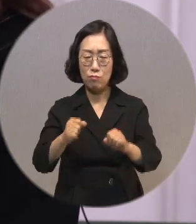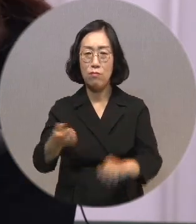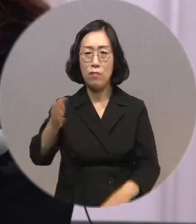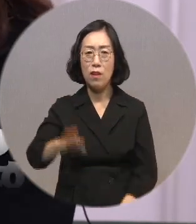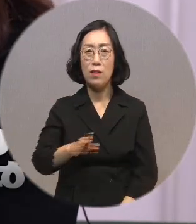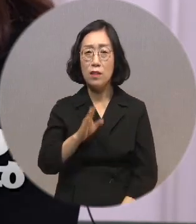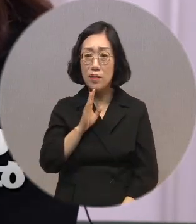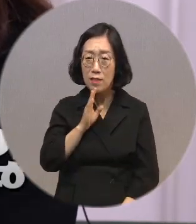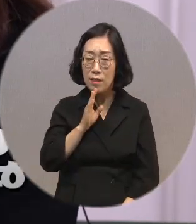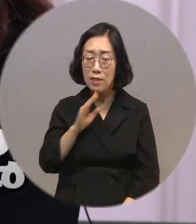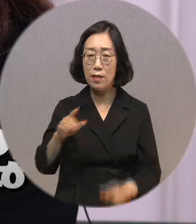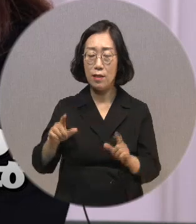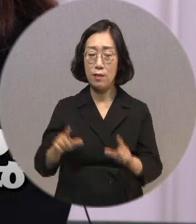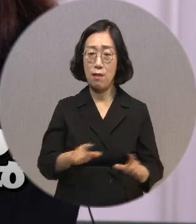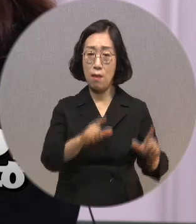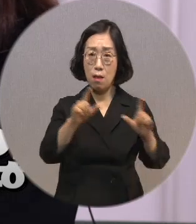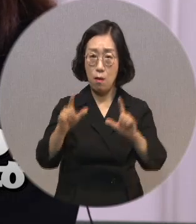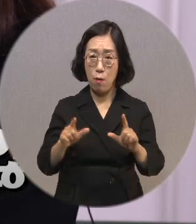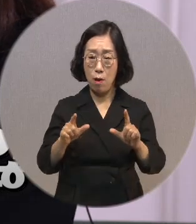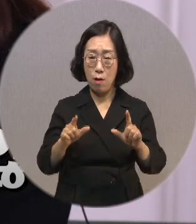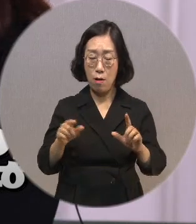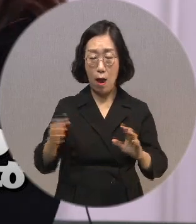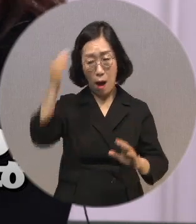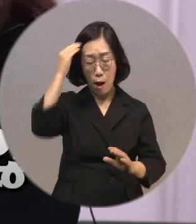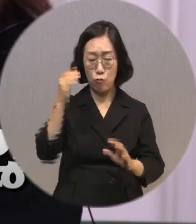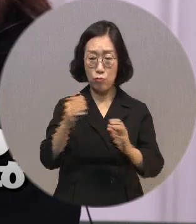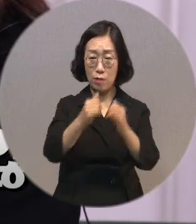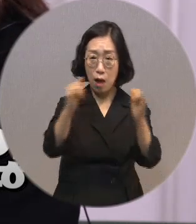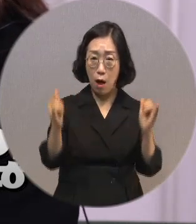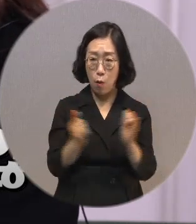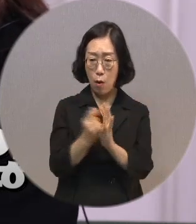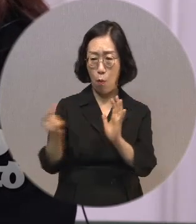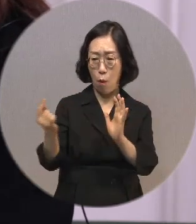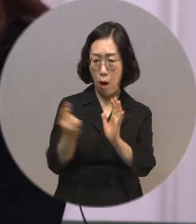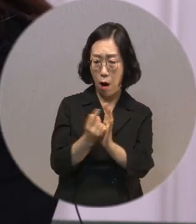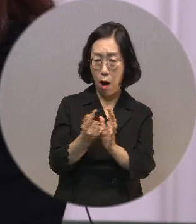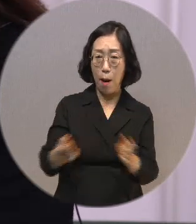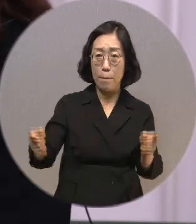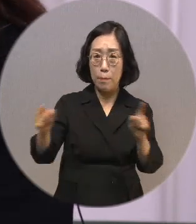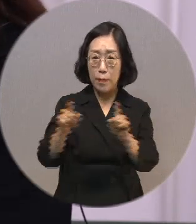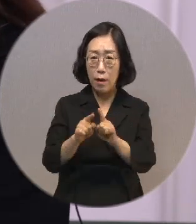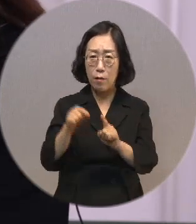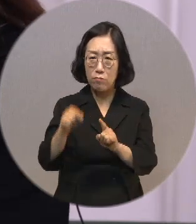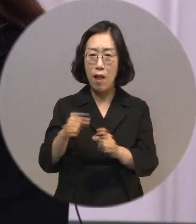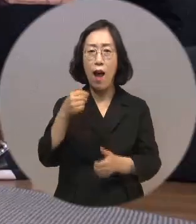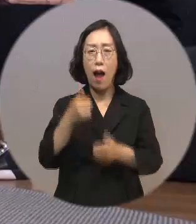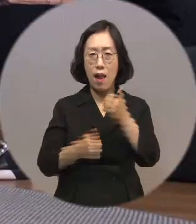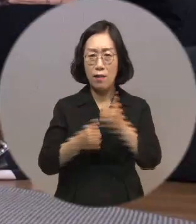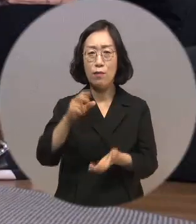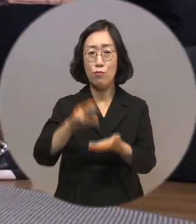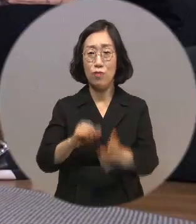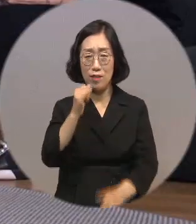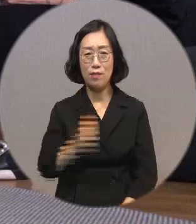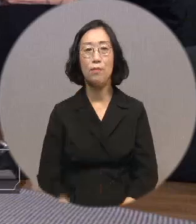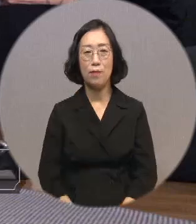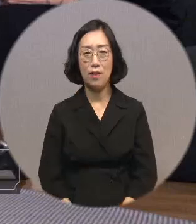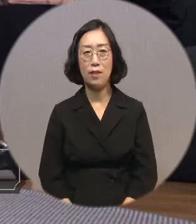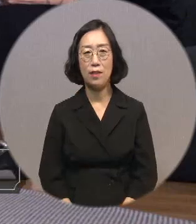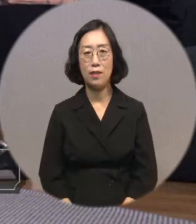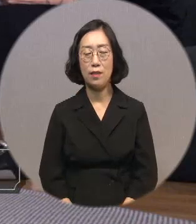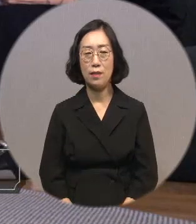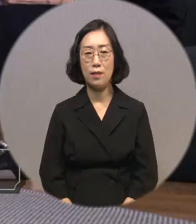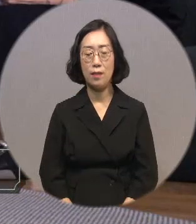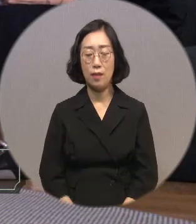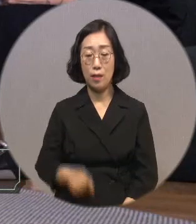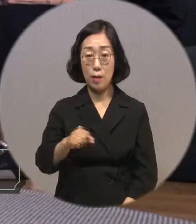네. 탈북민들하고 일하는 게 저희 한국 사회 입장에서 쉽지는 않거든요. 맞습니다. 좀 갈등 상황이 있을 것 같습니다. 남한 기업가들